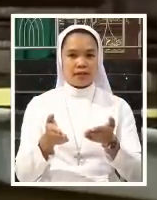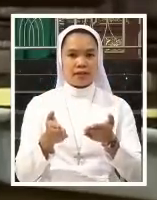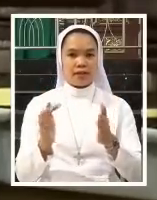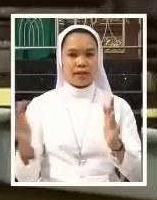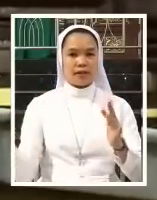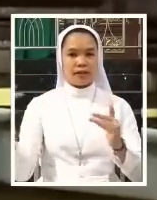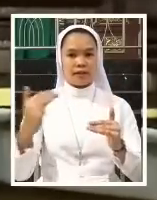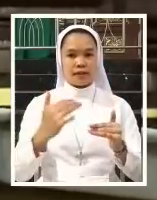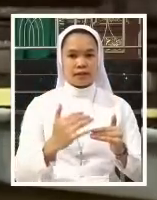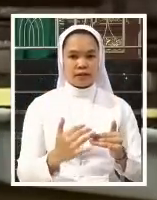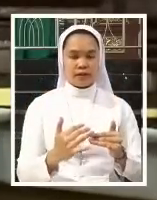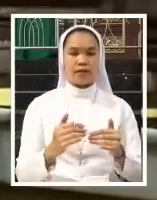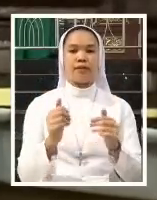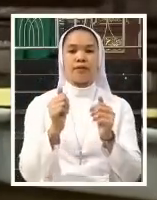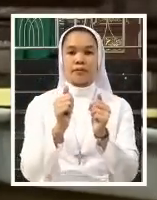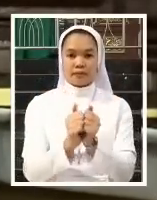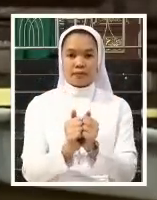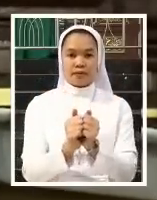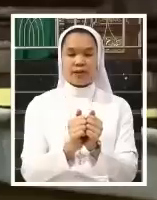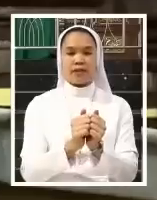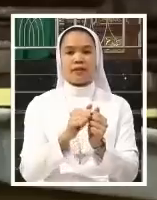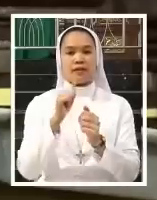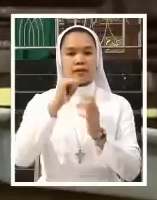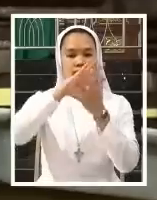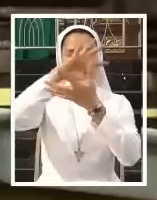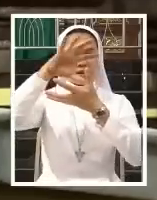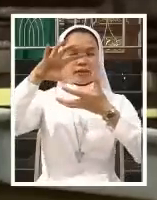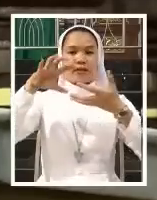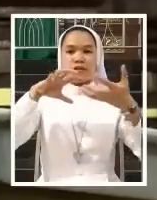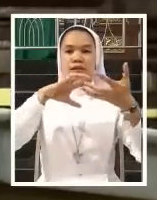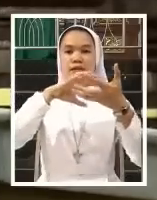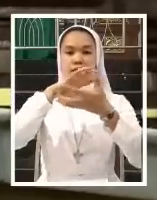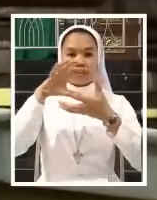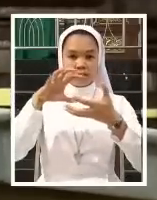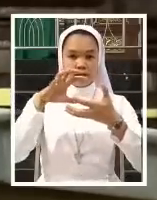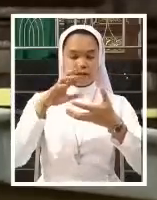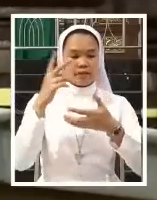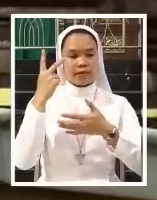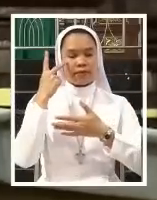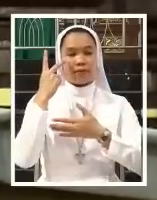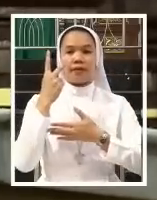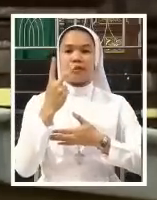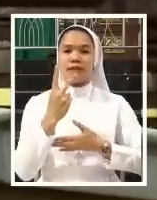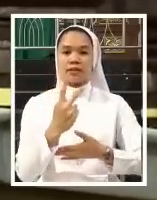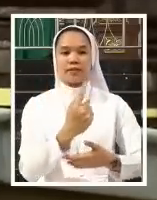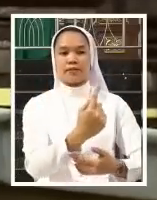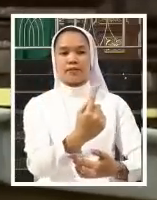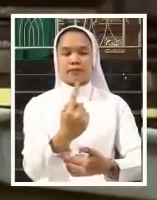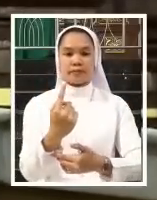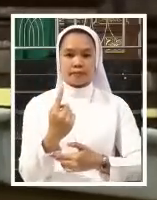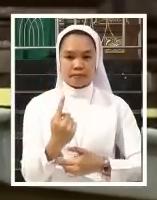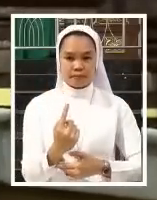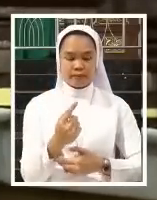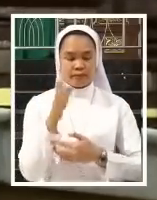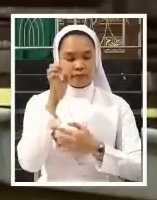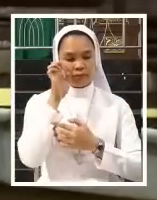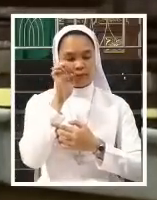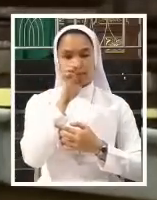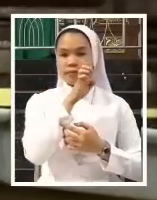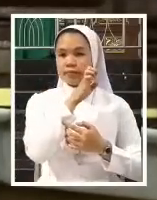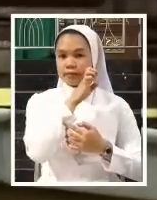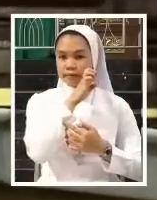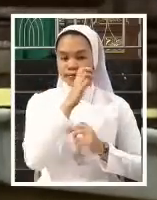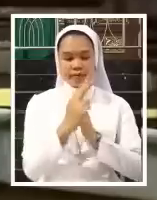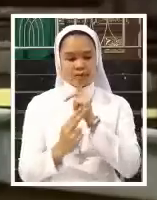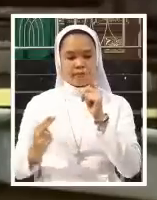nagdadangadang siya kaiba ang mga panganuron. Mahihiling siya kan lambang mata.